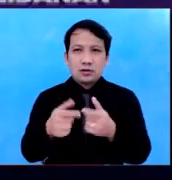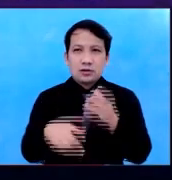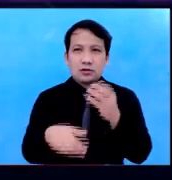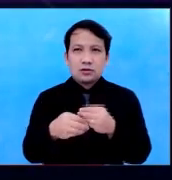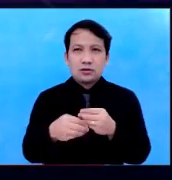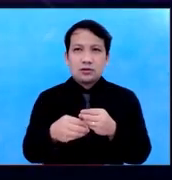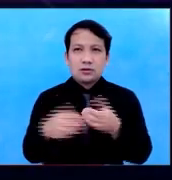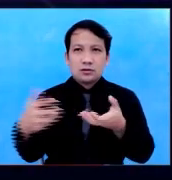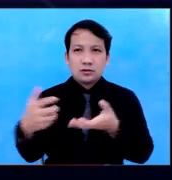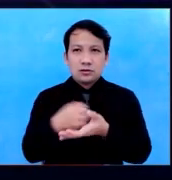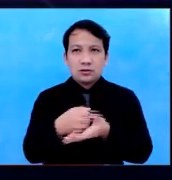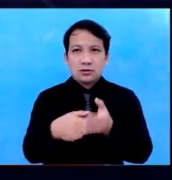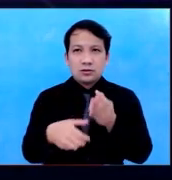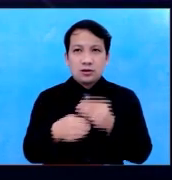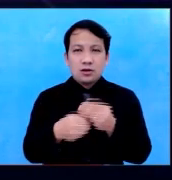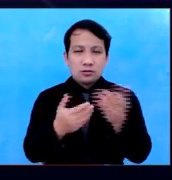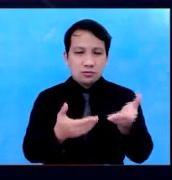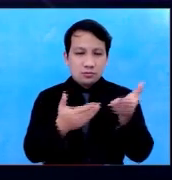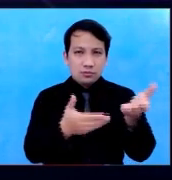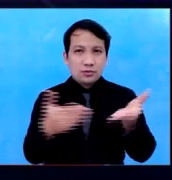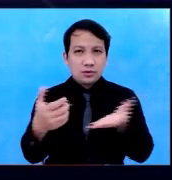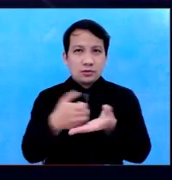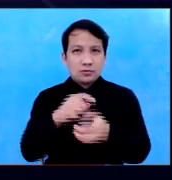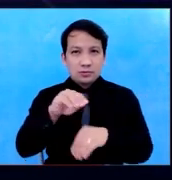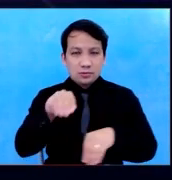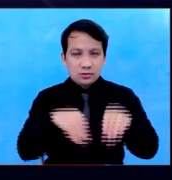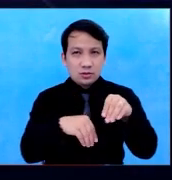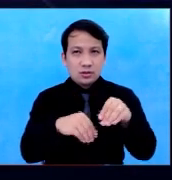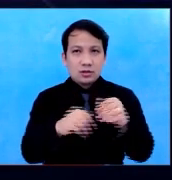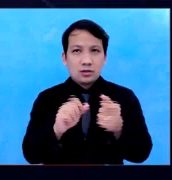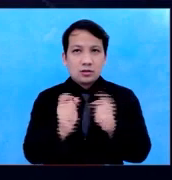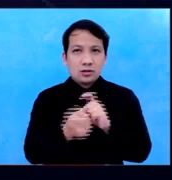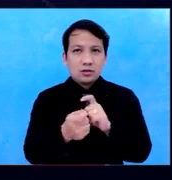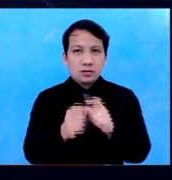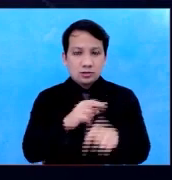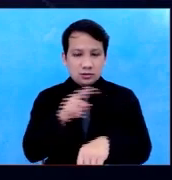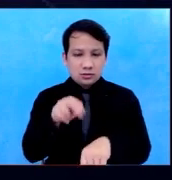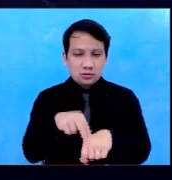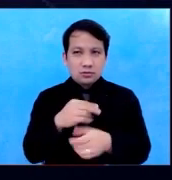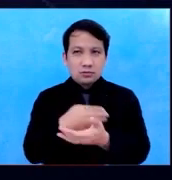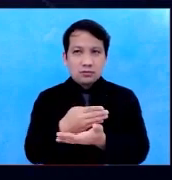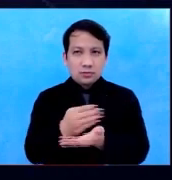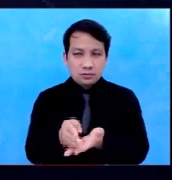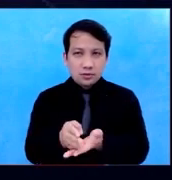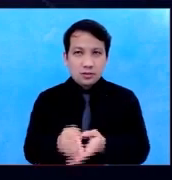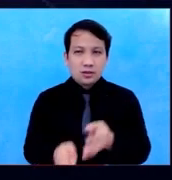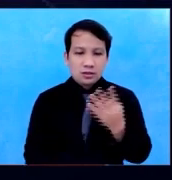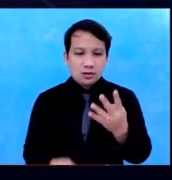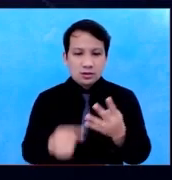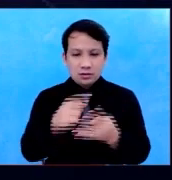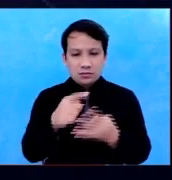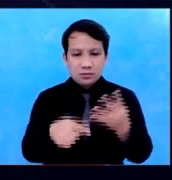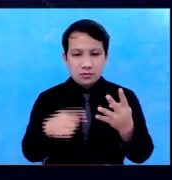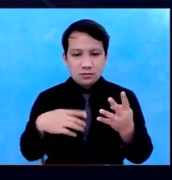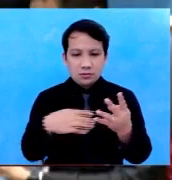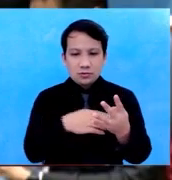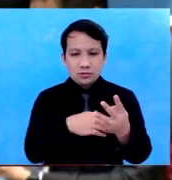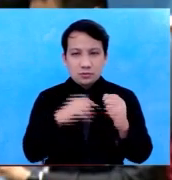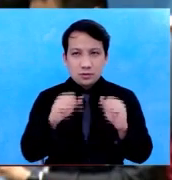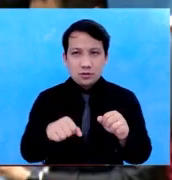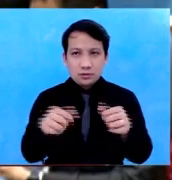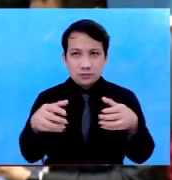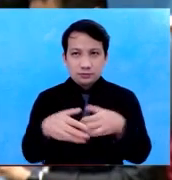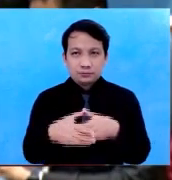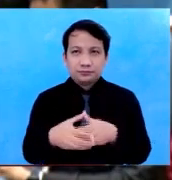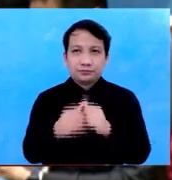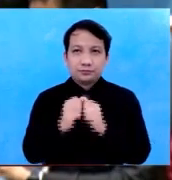kumolekta ng mga panukalang pagbabago o amendments sa National Budget. 4 na kongresista ang kabilang sa komite.